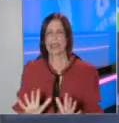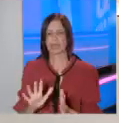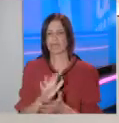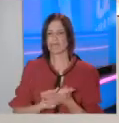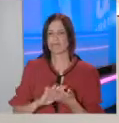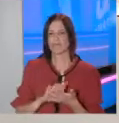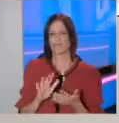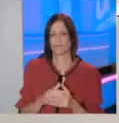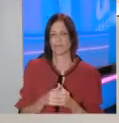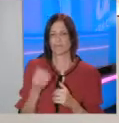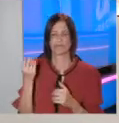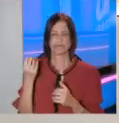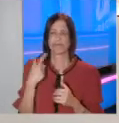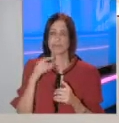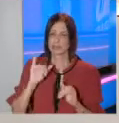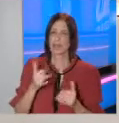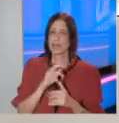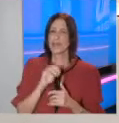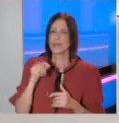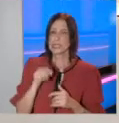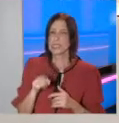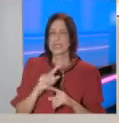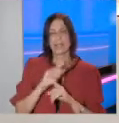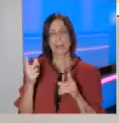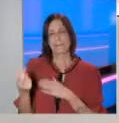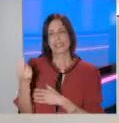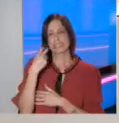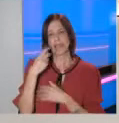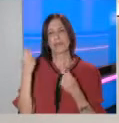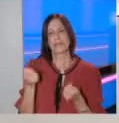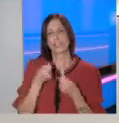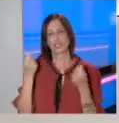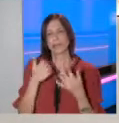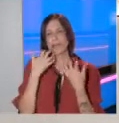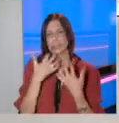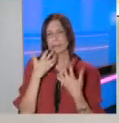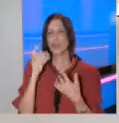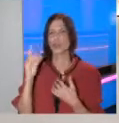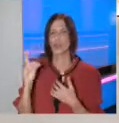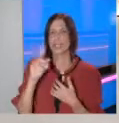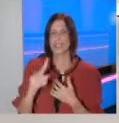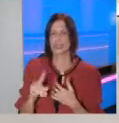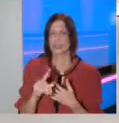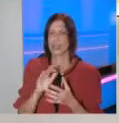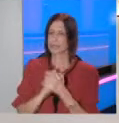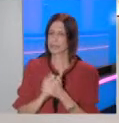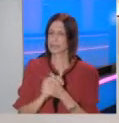חינם. כן, ובעניין הזה ואחרים מצטרף אלינו עכשיו הפרסומאי והפרשן דודי זילברשלג, שלום לך, ערב